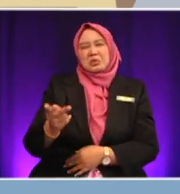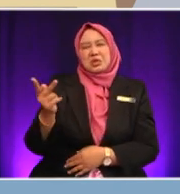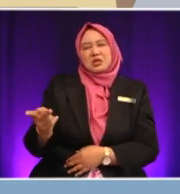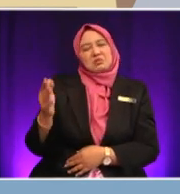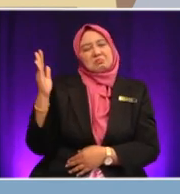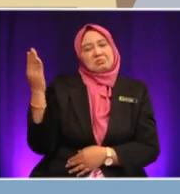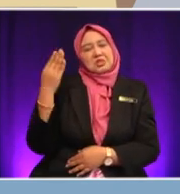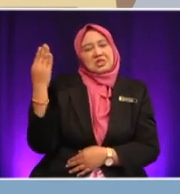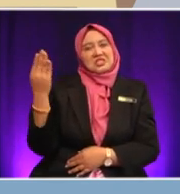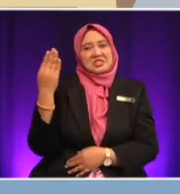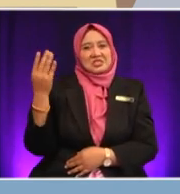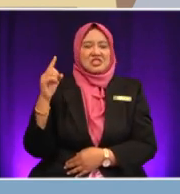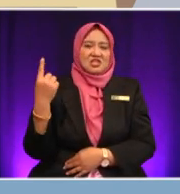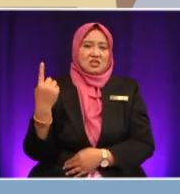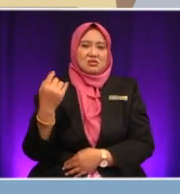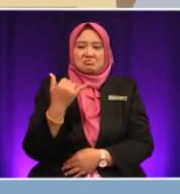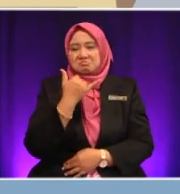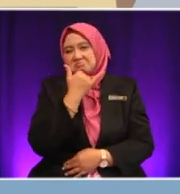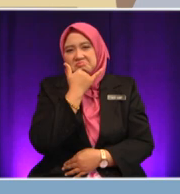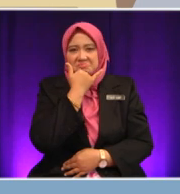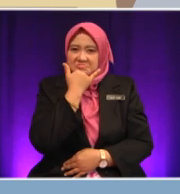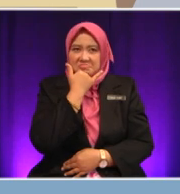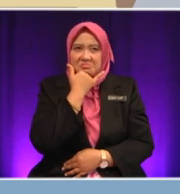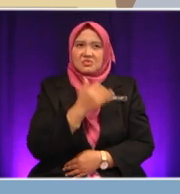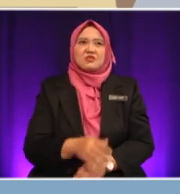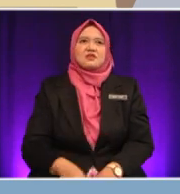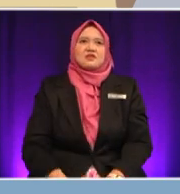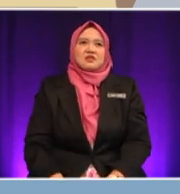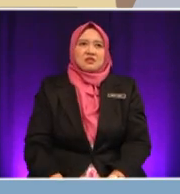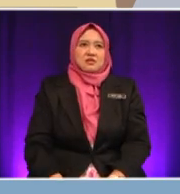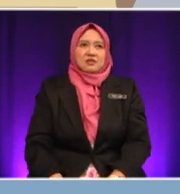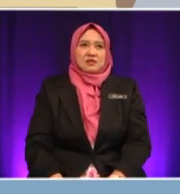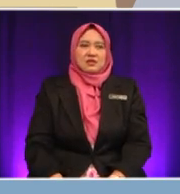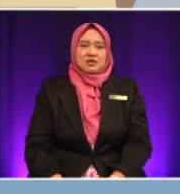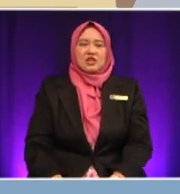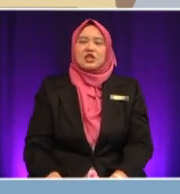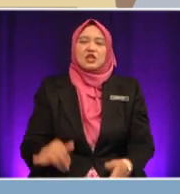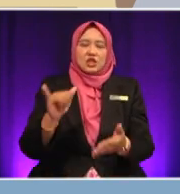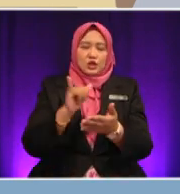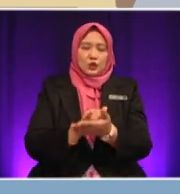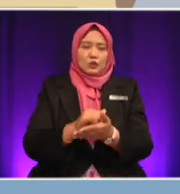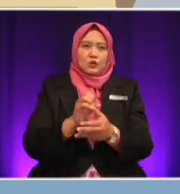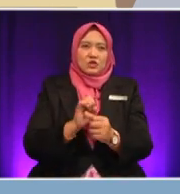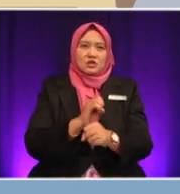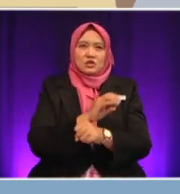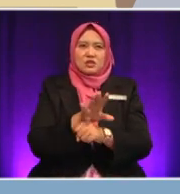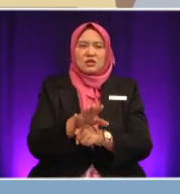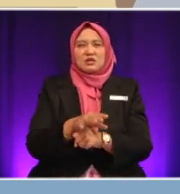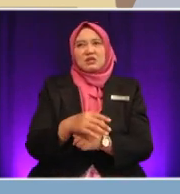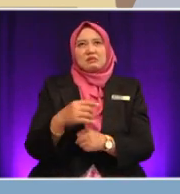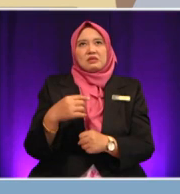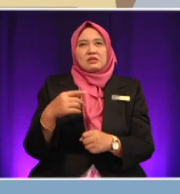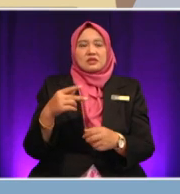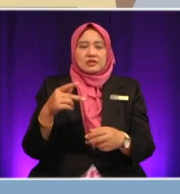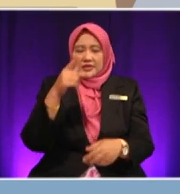kita akan mewujudkan masyarakat yang tidak beretika sebabnya apa nih kiranya menganggap satu perbuatan